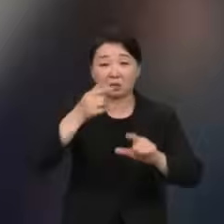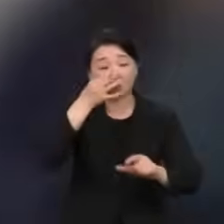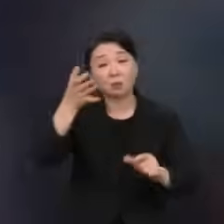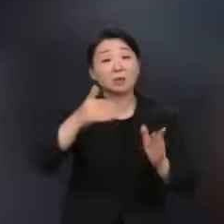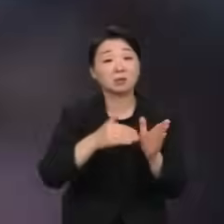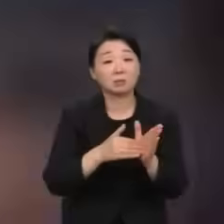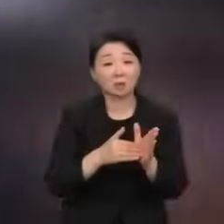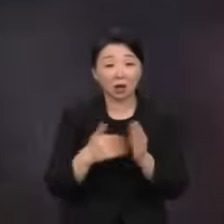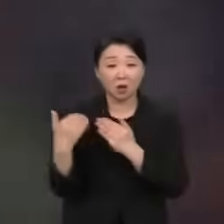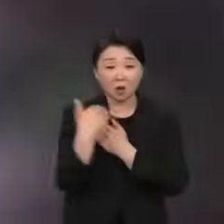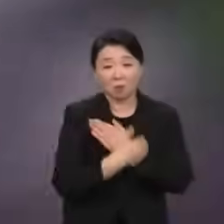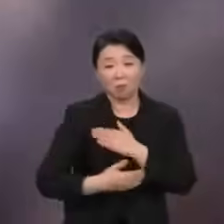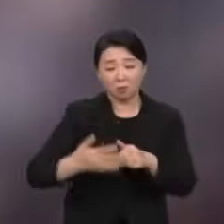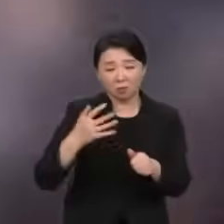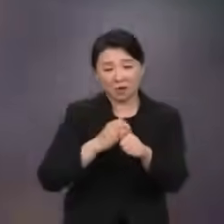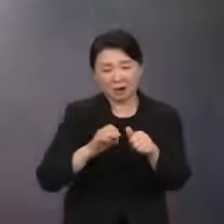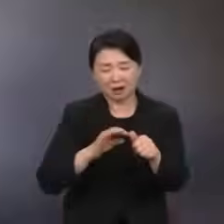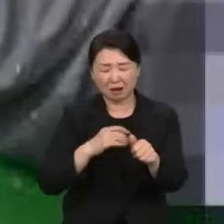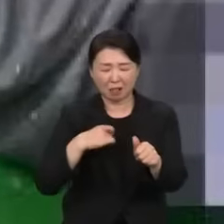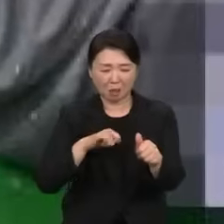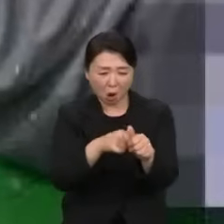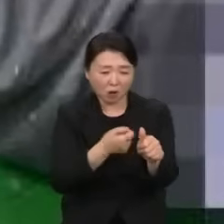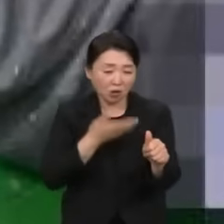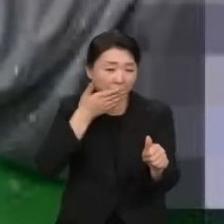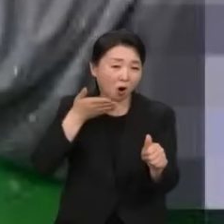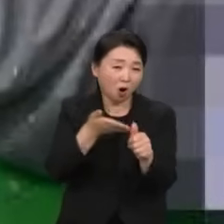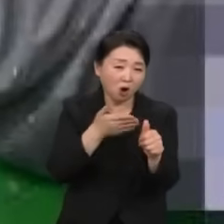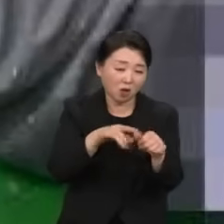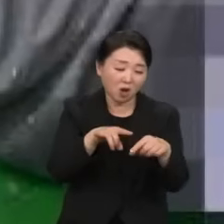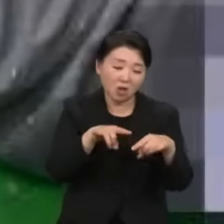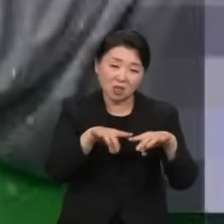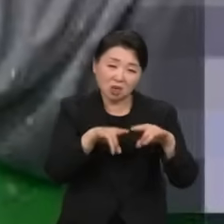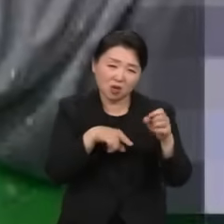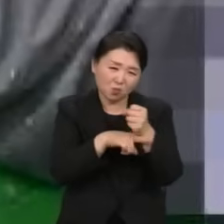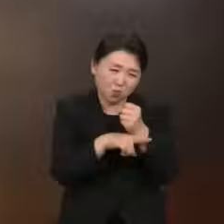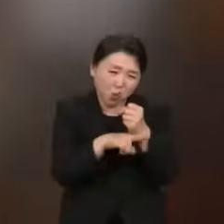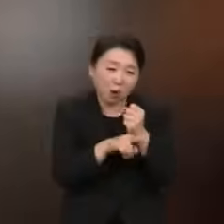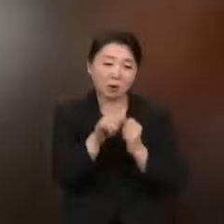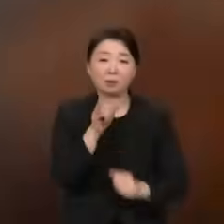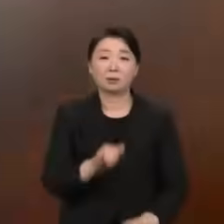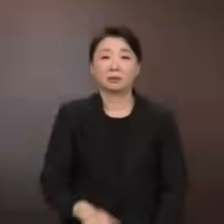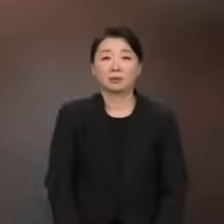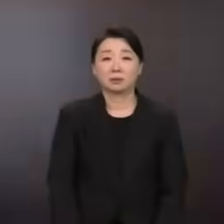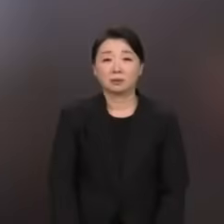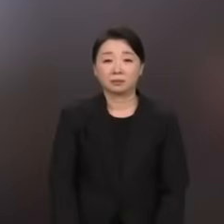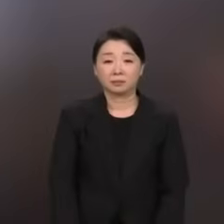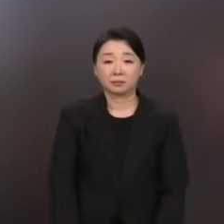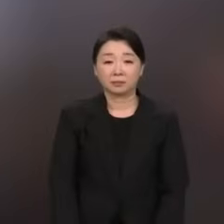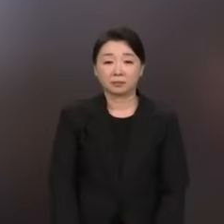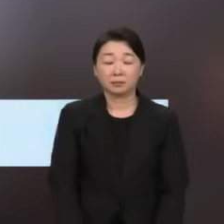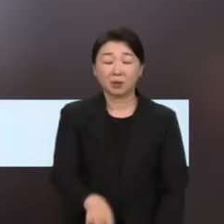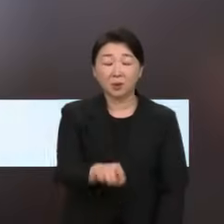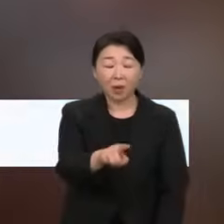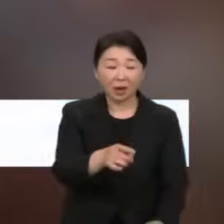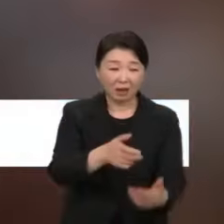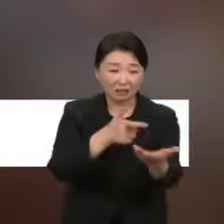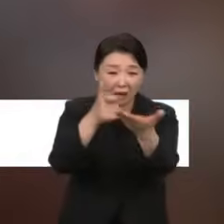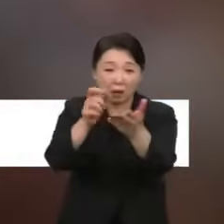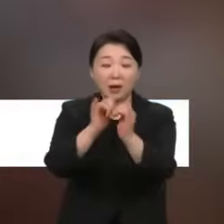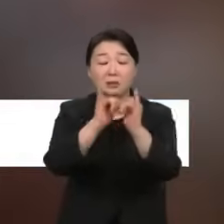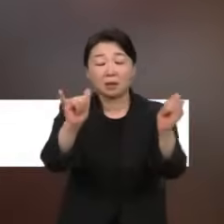신체 일부를 잘라 억지로 먹이는 하면 전기 고문도 서치 않았습니다 테러범들에 인이